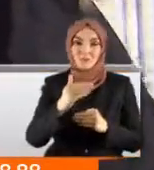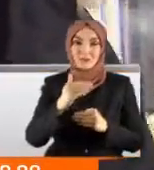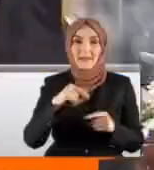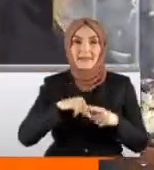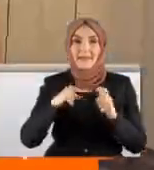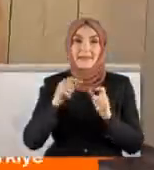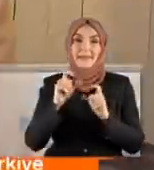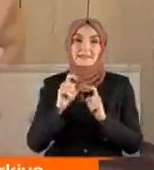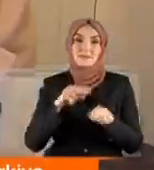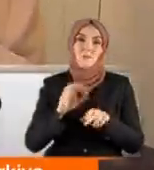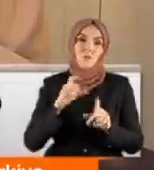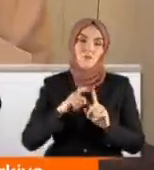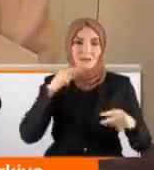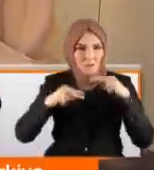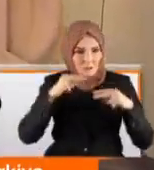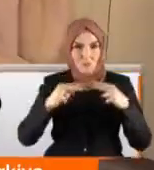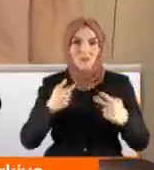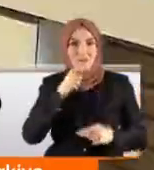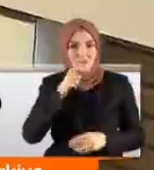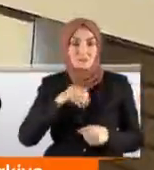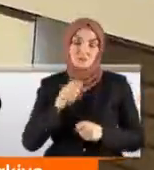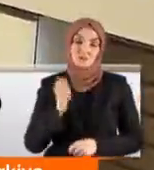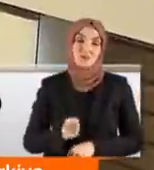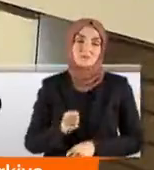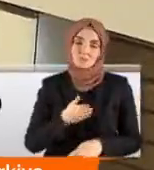için şart. En güzeli, en doğrusu da bu olur.